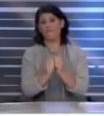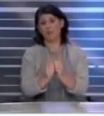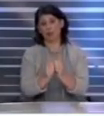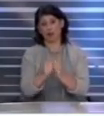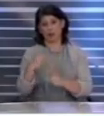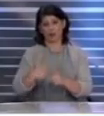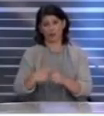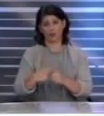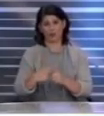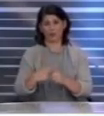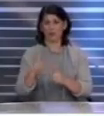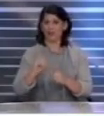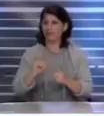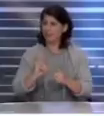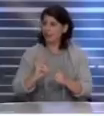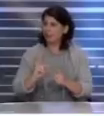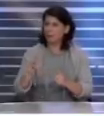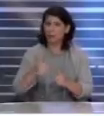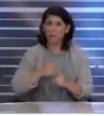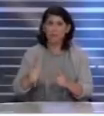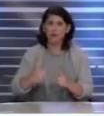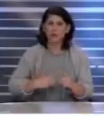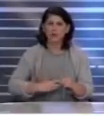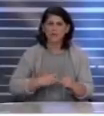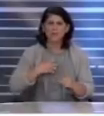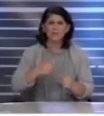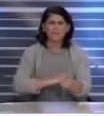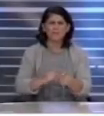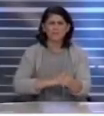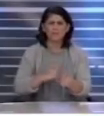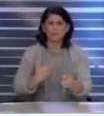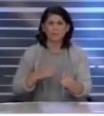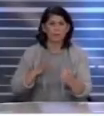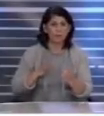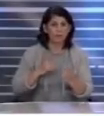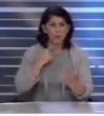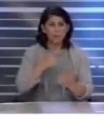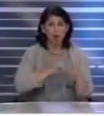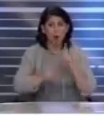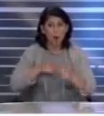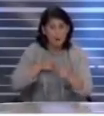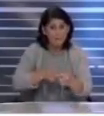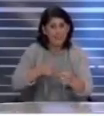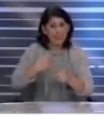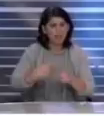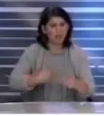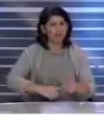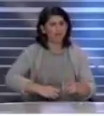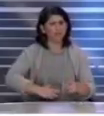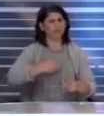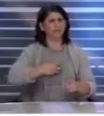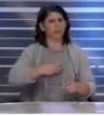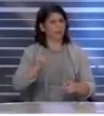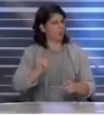δεν είχε ομοιότης παρά μόνο στον θυμό που επέδειξα απέναντι σε εκείνους που απειλούν την Ελλάδα κάθε μέρα. Γιατί δεν είναι